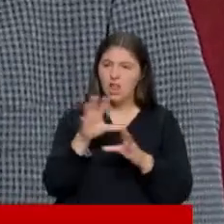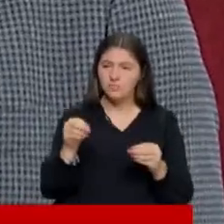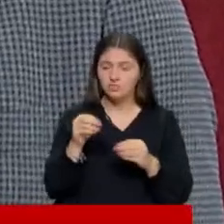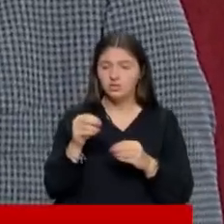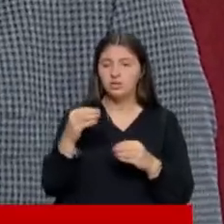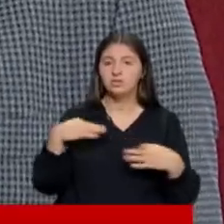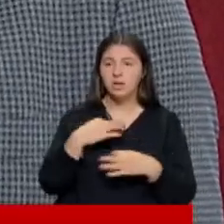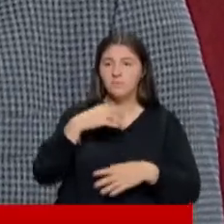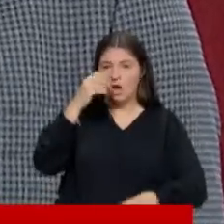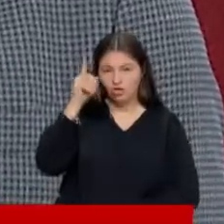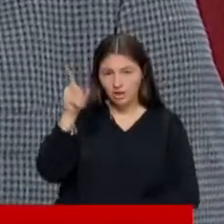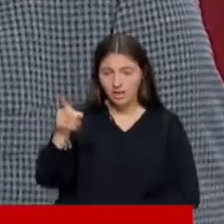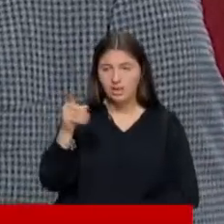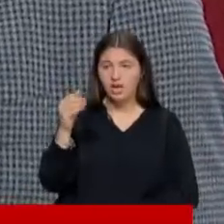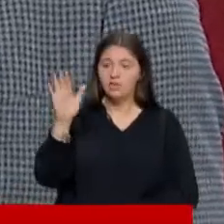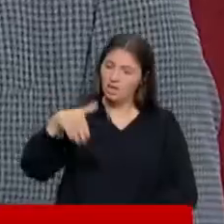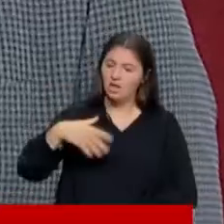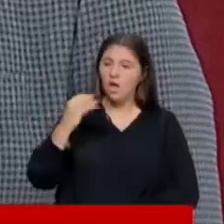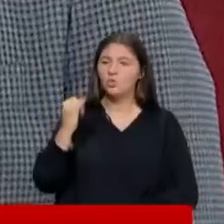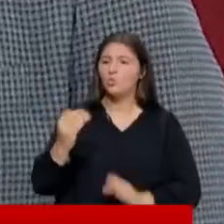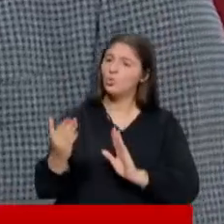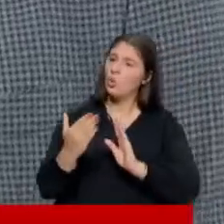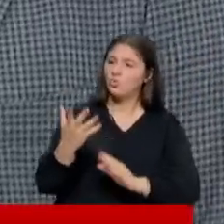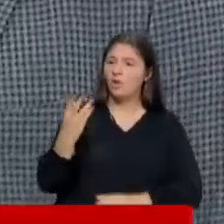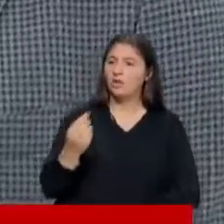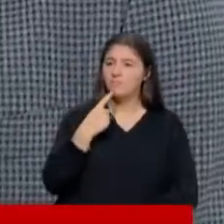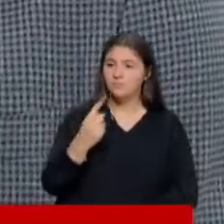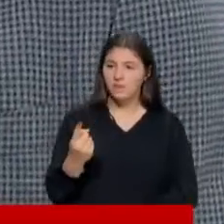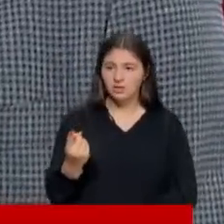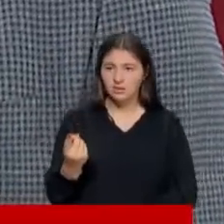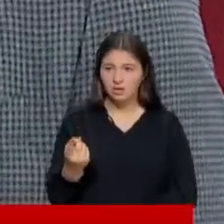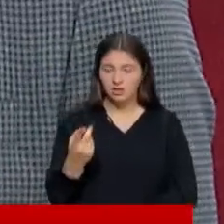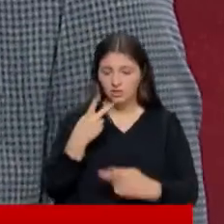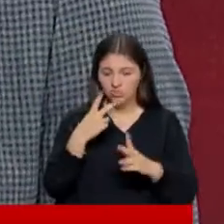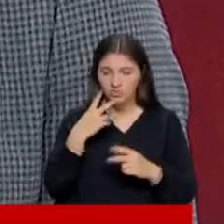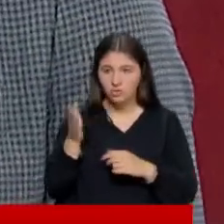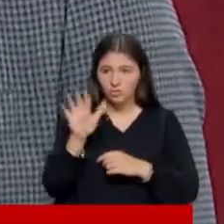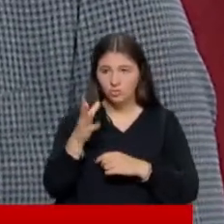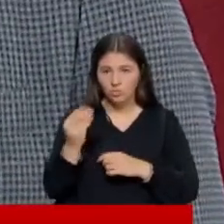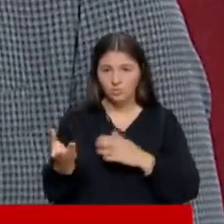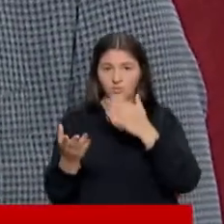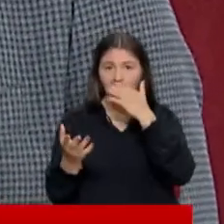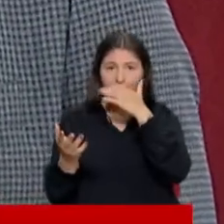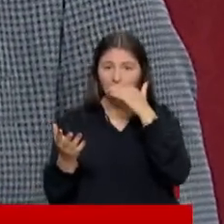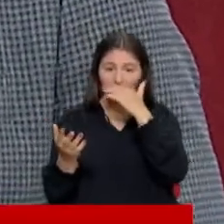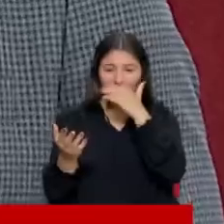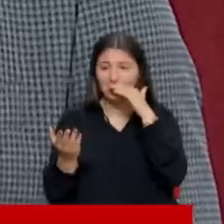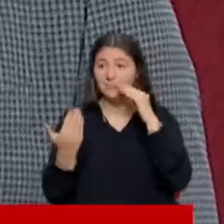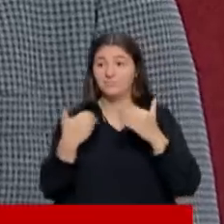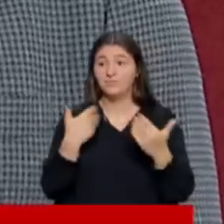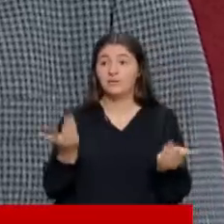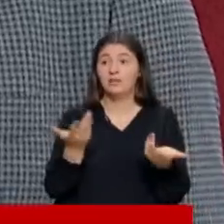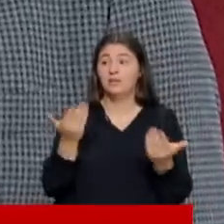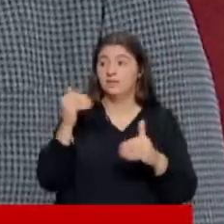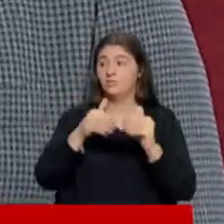bu şeyler Sayın Bahçeli'nin gelin Hiç olmazsa komşu olalım açıklamasından sonra oldu yani Biz